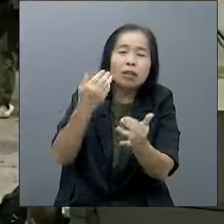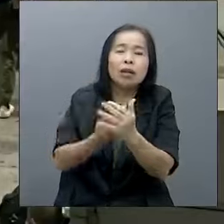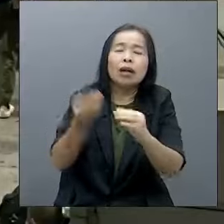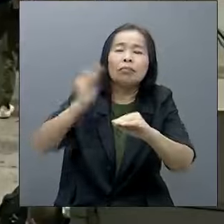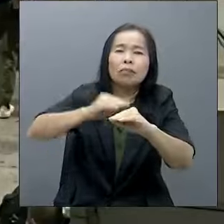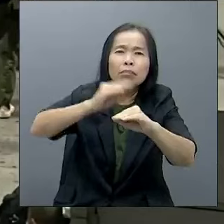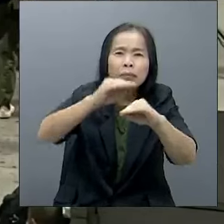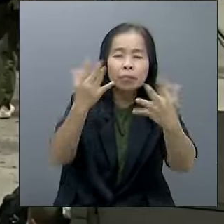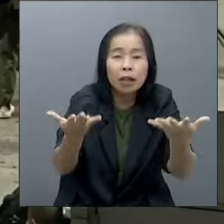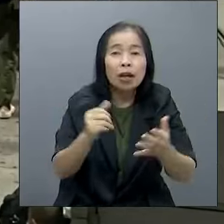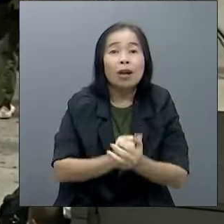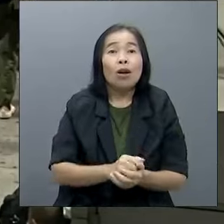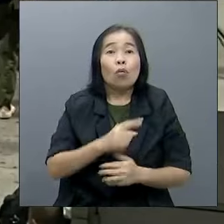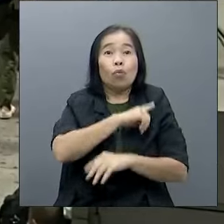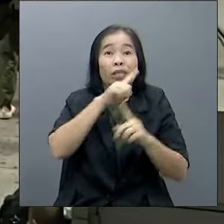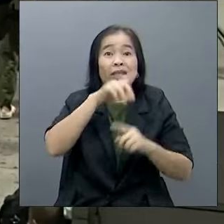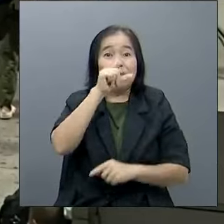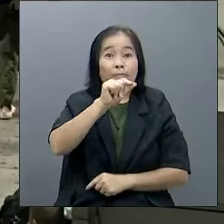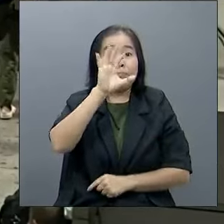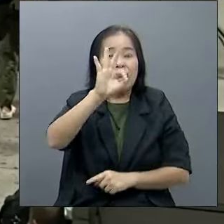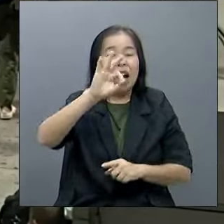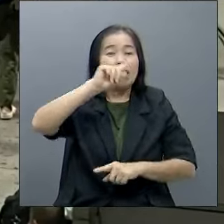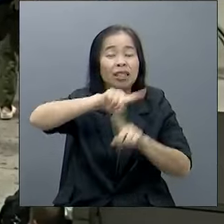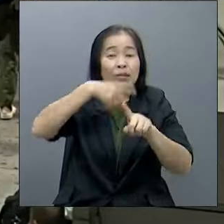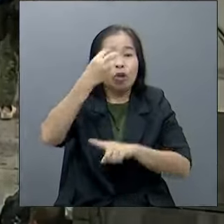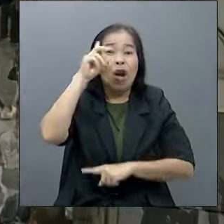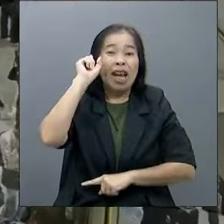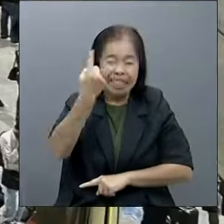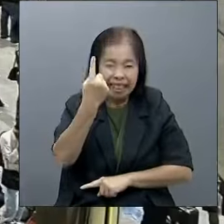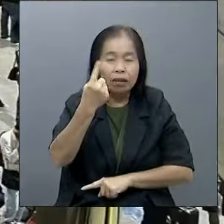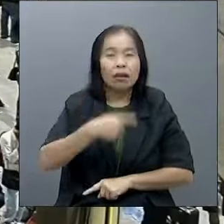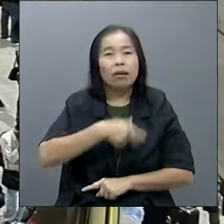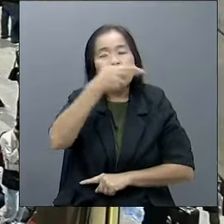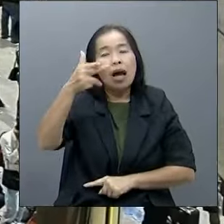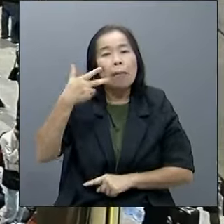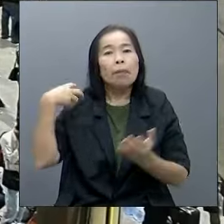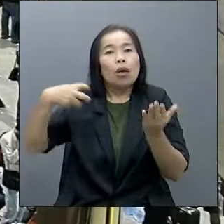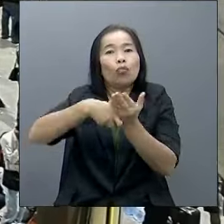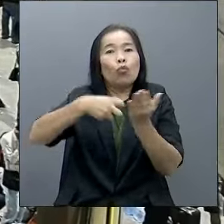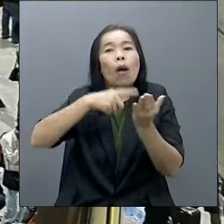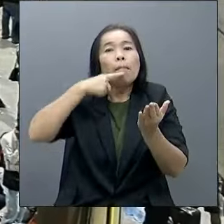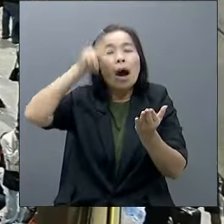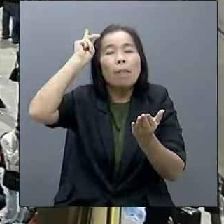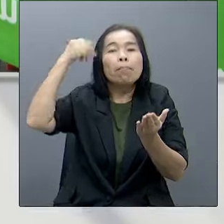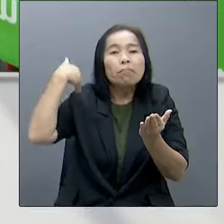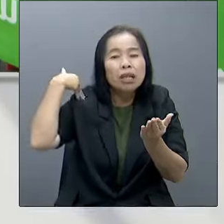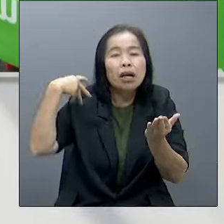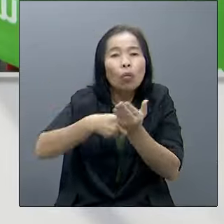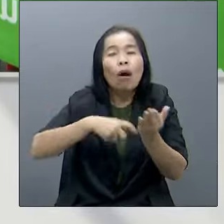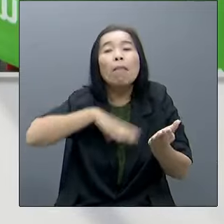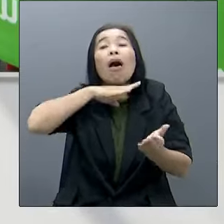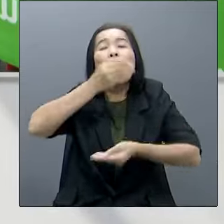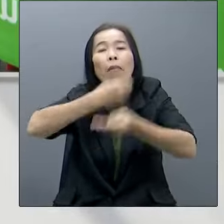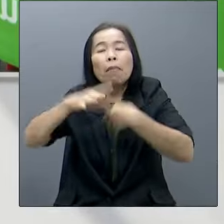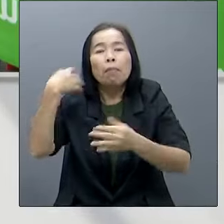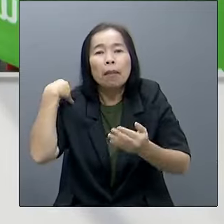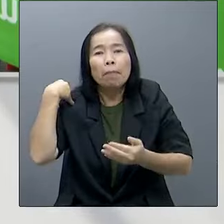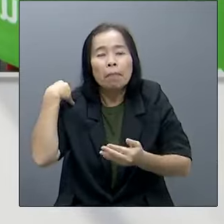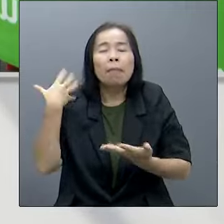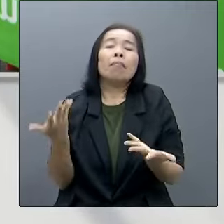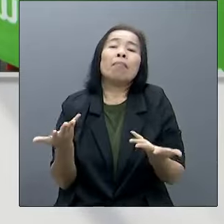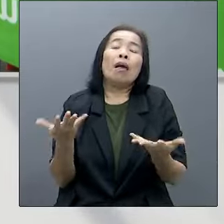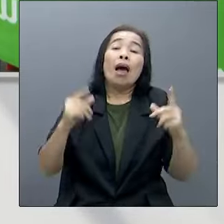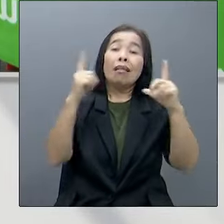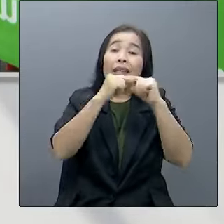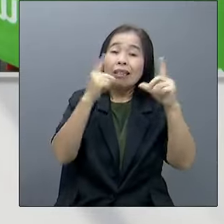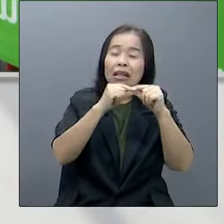ีอโสตันที่ 29 ลงพ้นที่อกครั้งไปเจอปัหาขายตัวผีกันอกตัหากค่ะอย่เรื่องแ็ซี่เกินราคา ว่ขอสอเขาก็บ